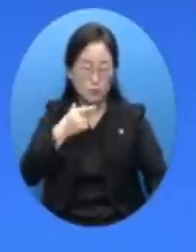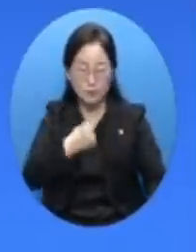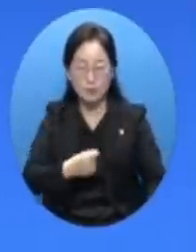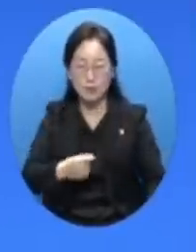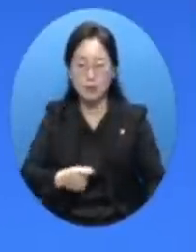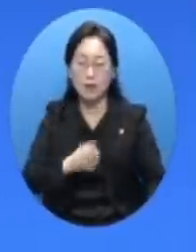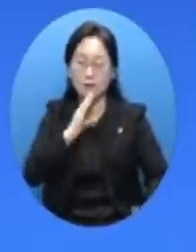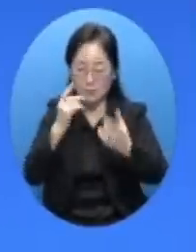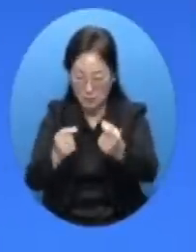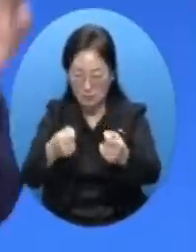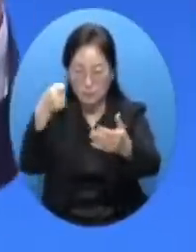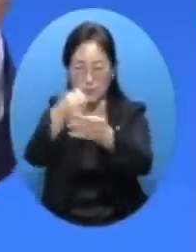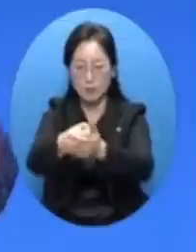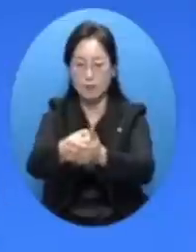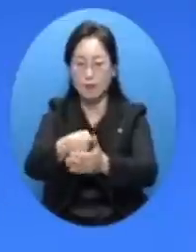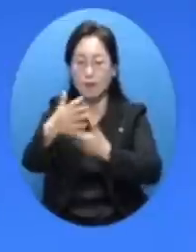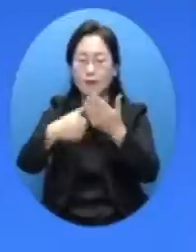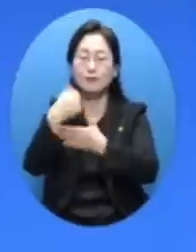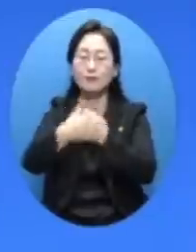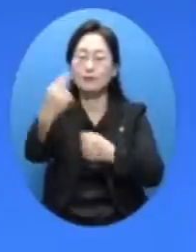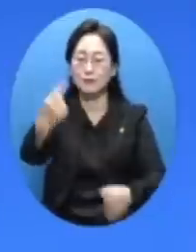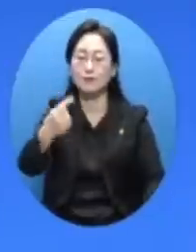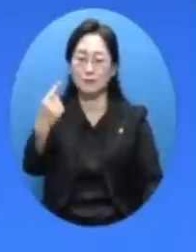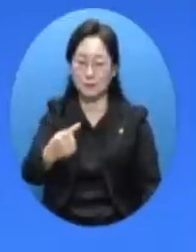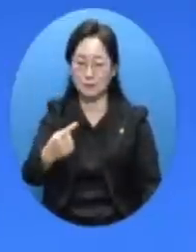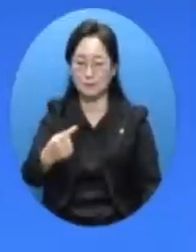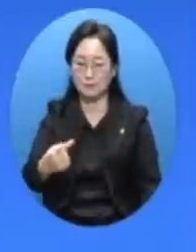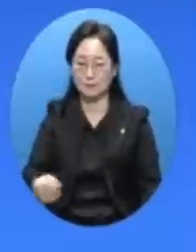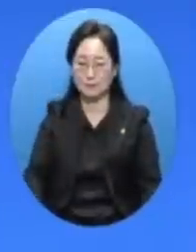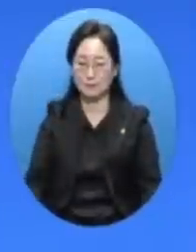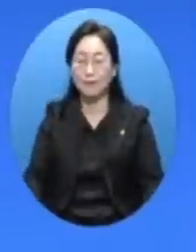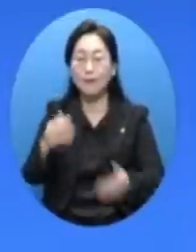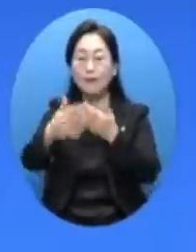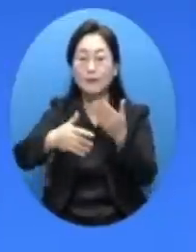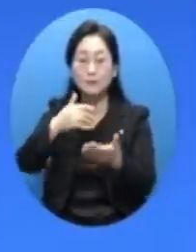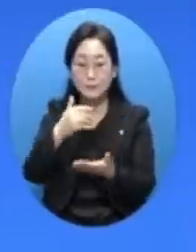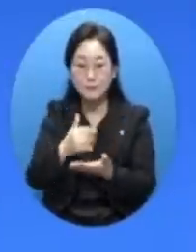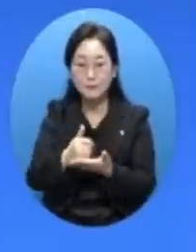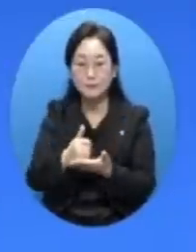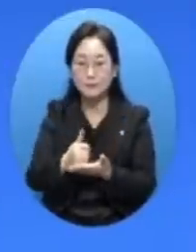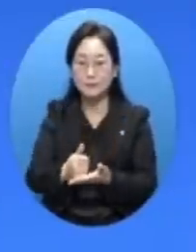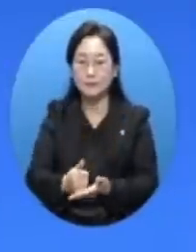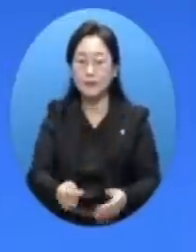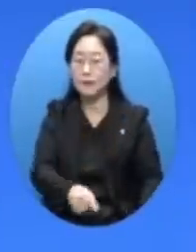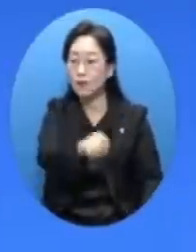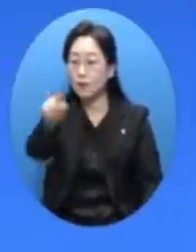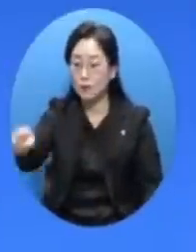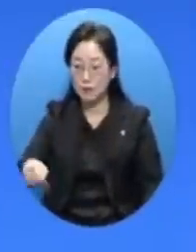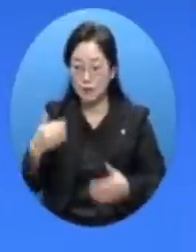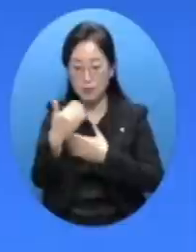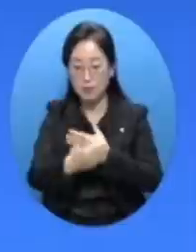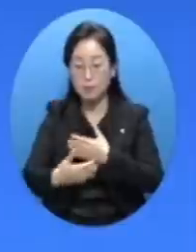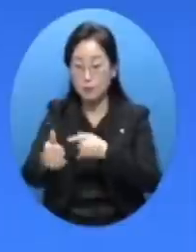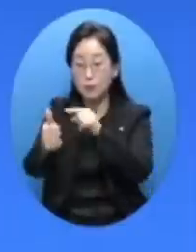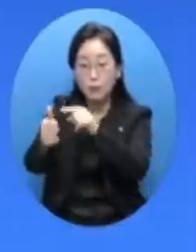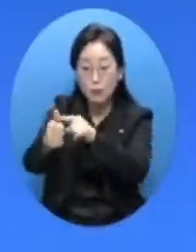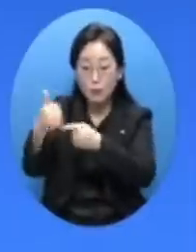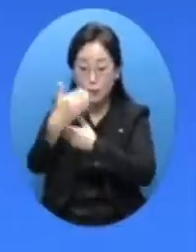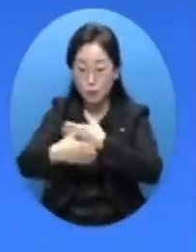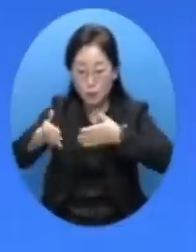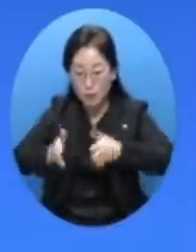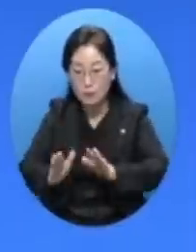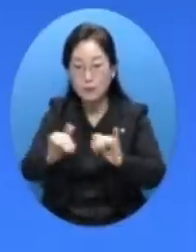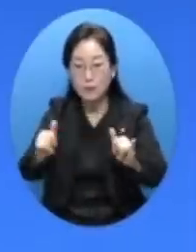듣고 아멘으로 결단할 때 하나님의 은혜가 임하는 것입니다. 하나님께서 너희가 내 몸에서 날 자가 내 자식이 될